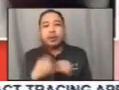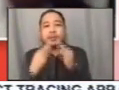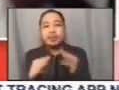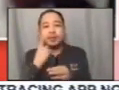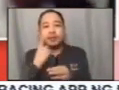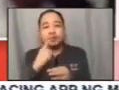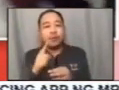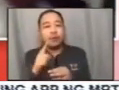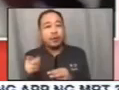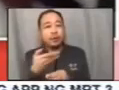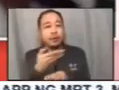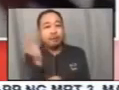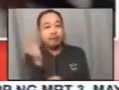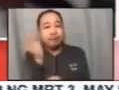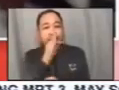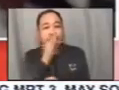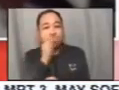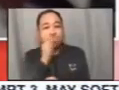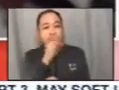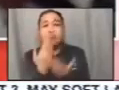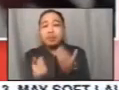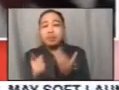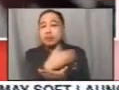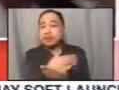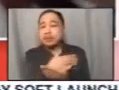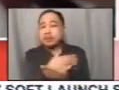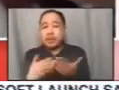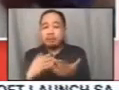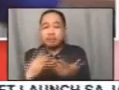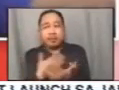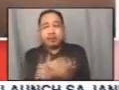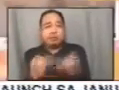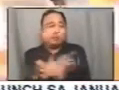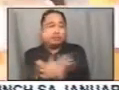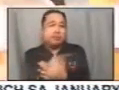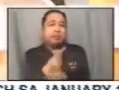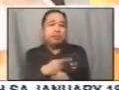sa new normal. Thank you for your time today. Sa